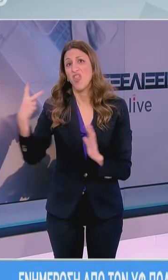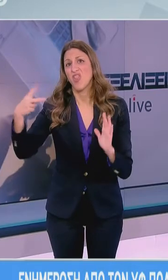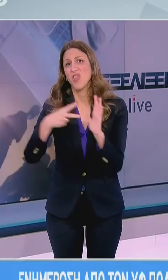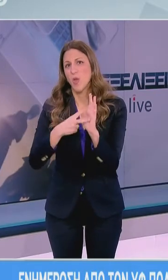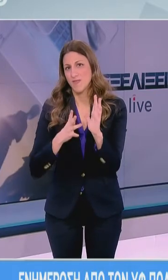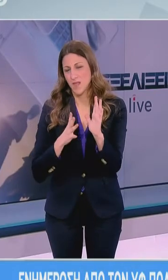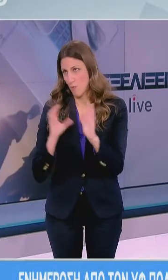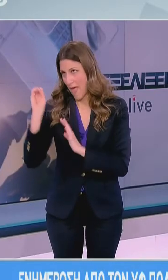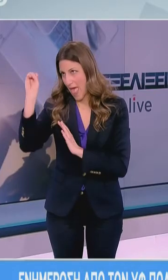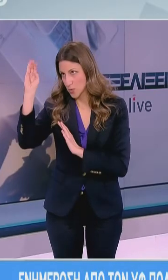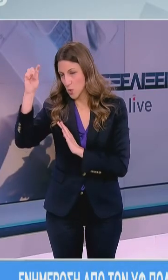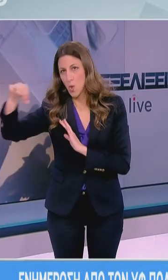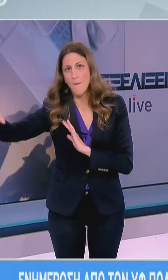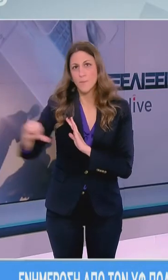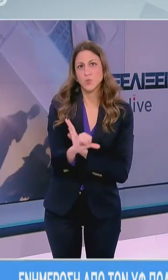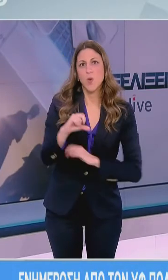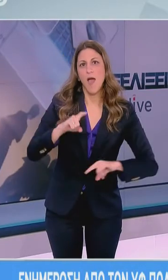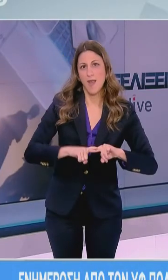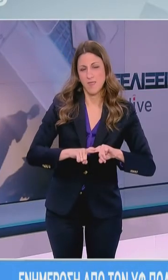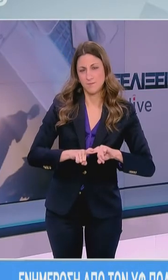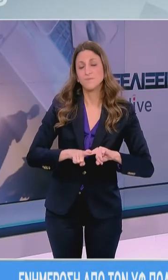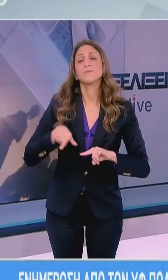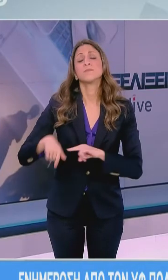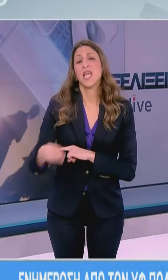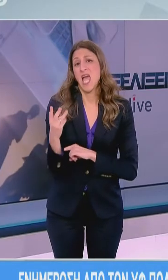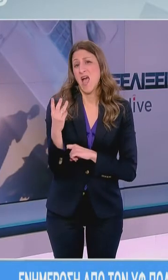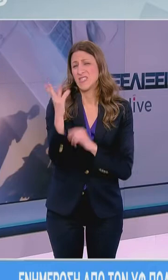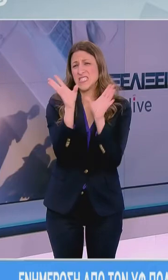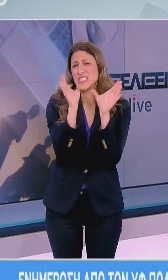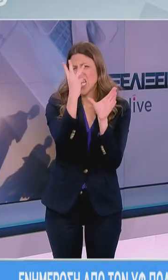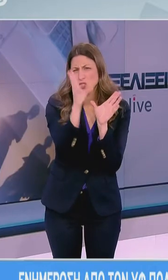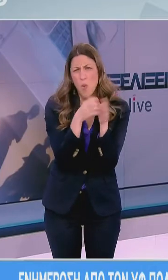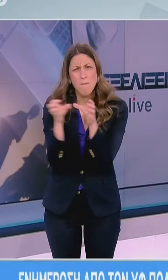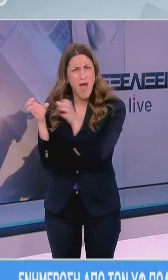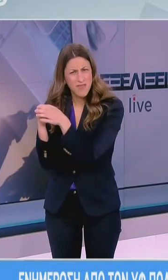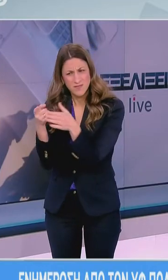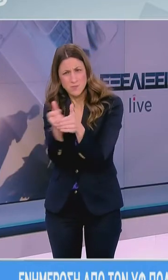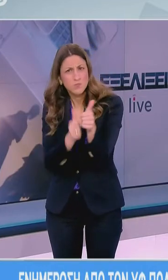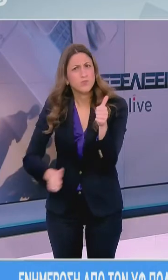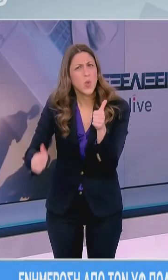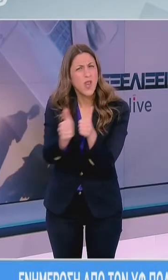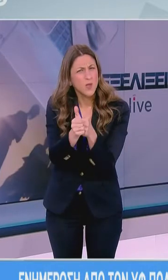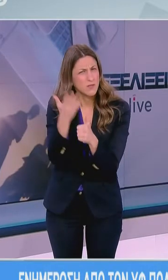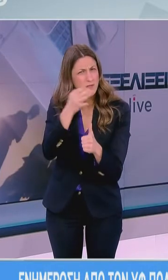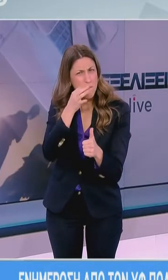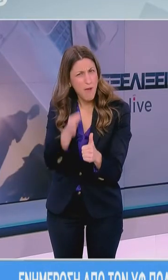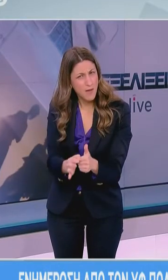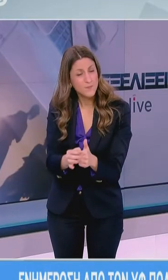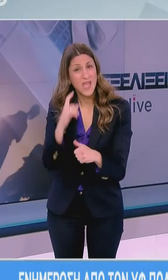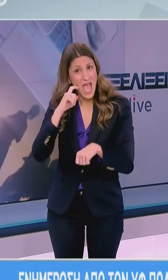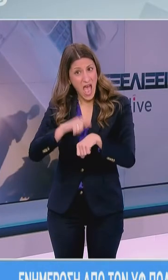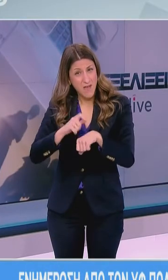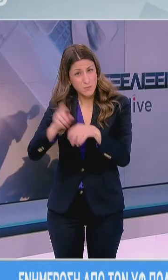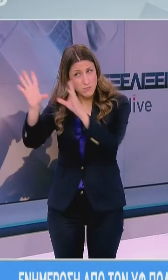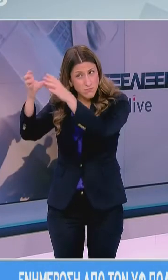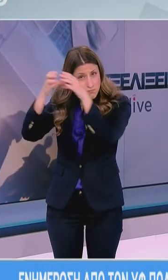συμπολίτες μας. Όλοι τους ανήκουν σε μια από τις τρεις κατηγορίες που έχει δοθεί προτεραιότητα στην παρούσα χρονική στιγμή. Υπενθυμίζω ότι αυτή τη στιγμή επαναπατρίζονται